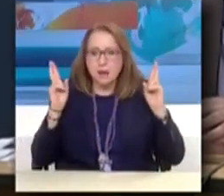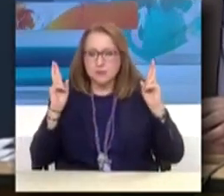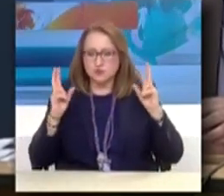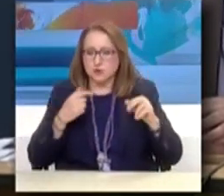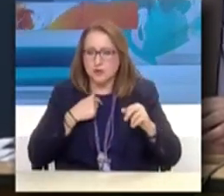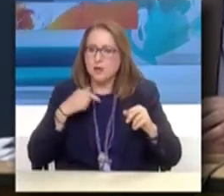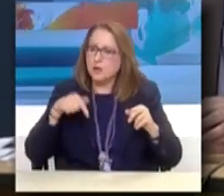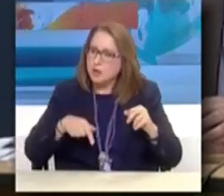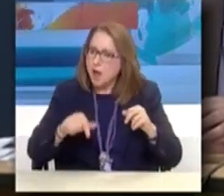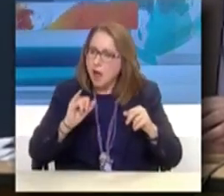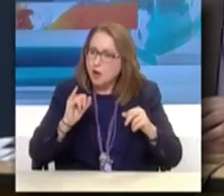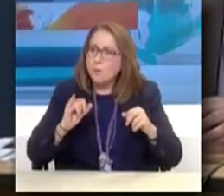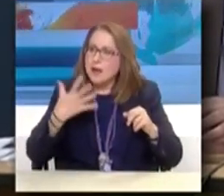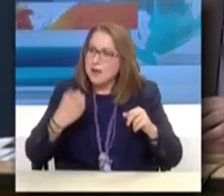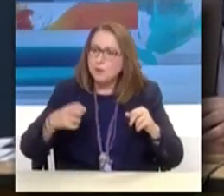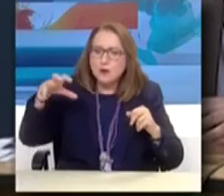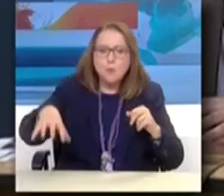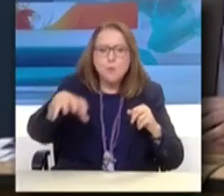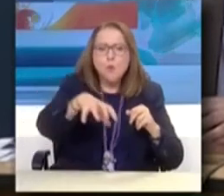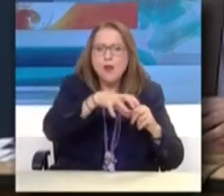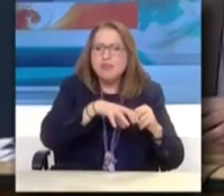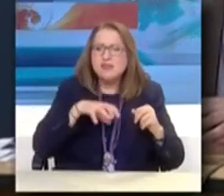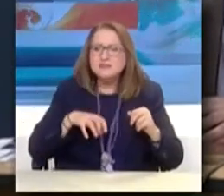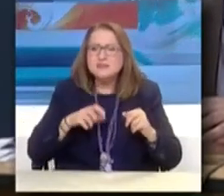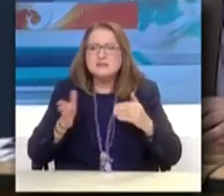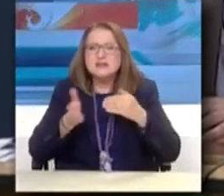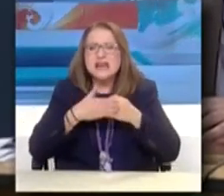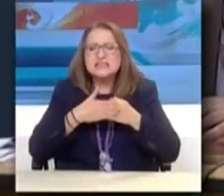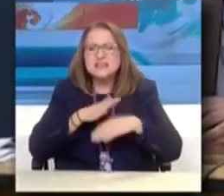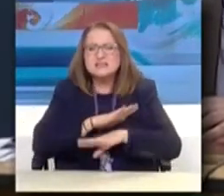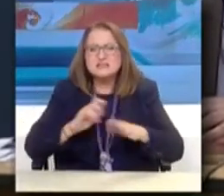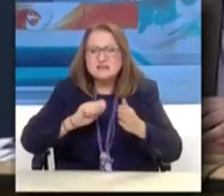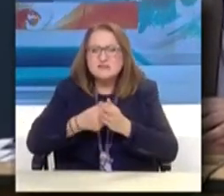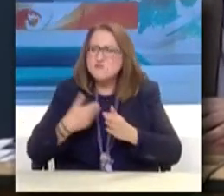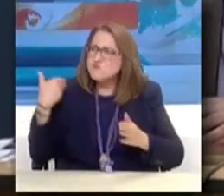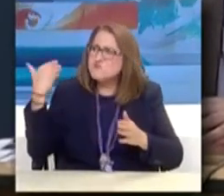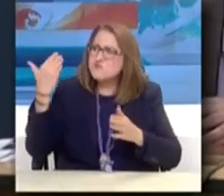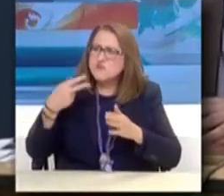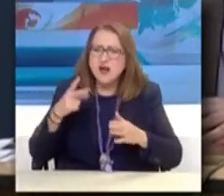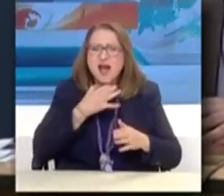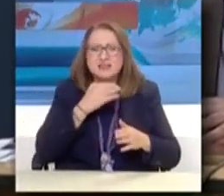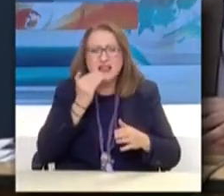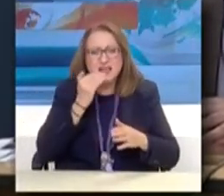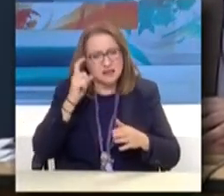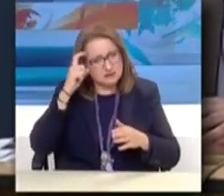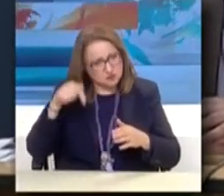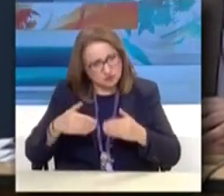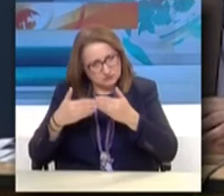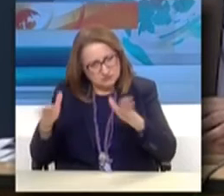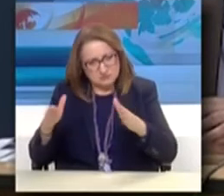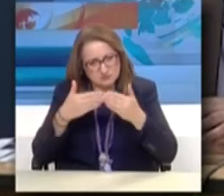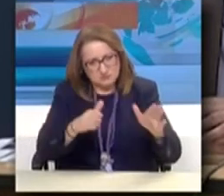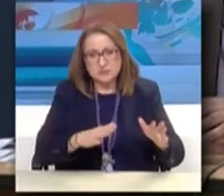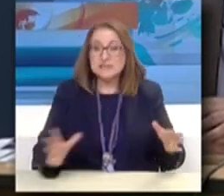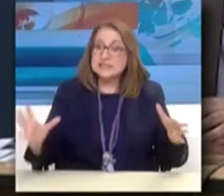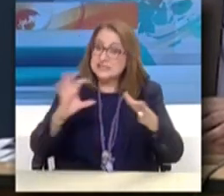ανοίξουν οι κλειστές μονάδες εντατικής θεραπείας στο Εθνικό Σύστημα Υγείας και υπάρχει εδώ και η συνεργασία με τον ιδιωτικό